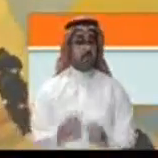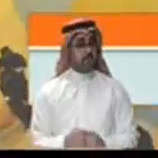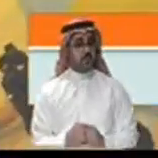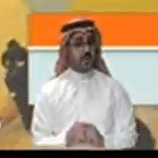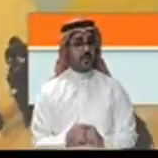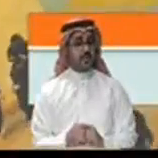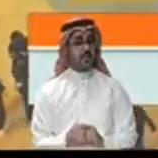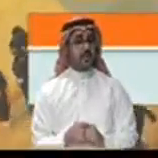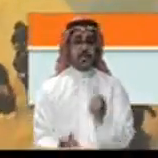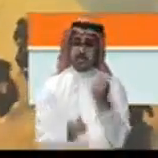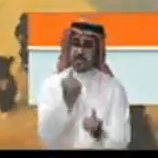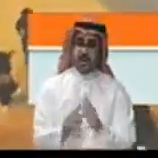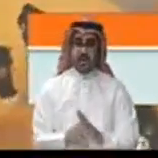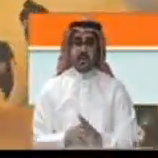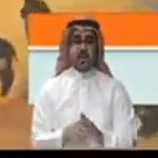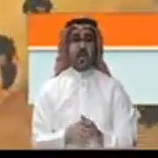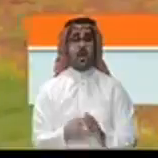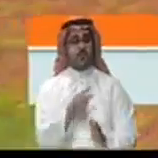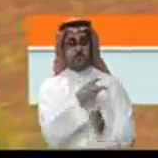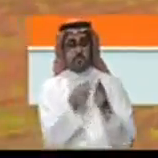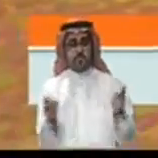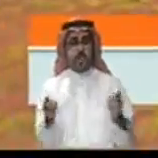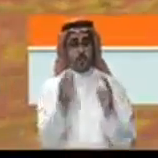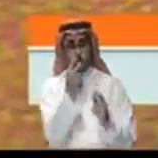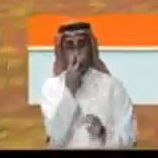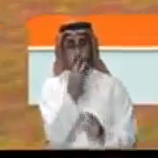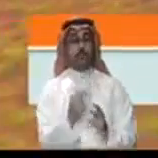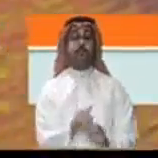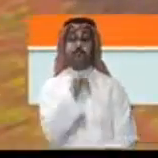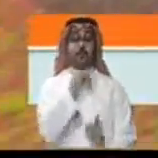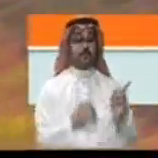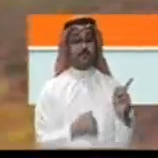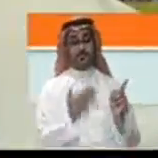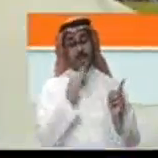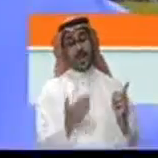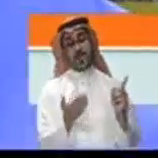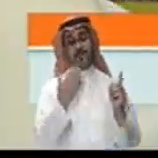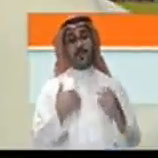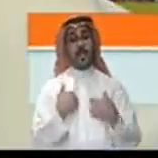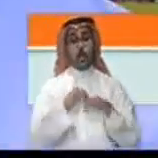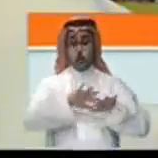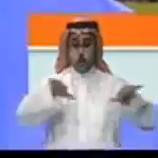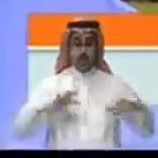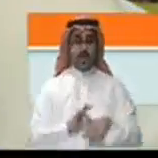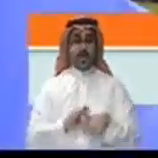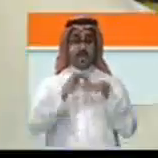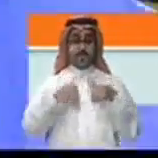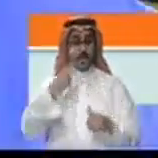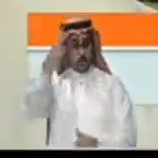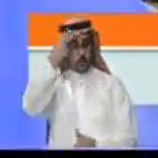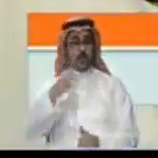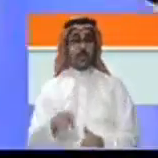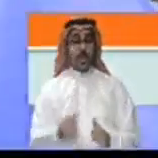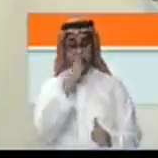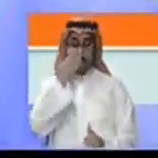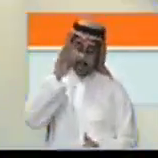السياحية والزراعية وما تشهده المنطقة من نهضة اقتصادية. كلنا ناس بس أنا سعودية،